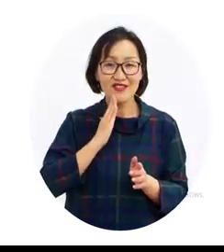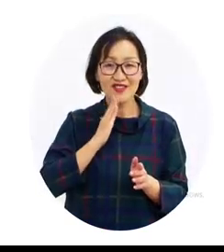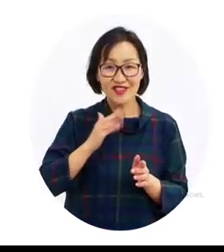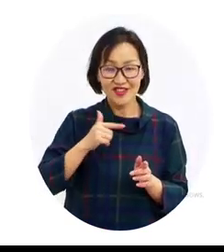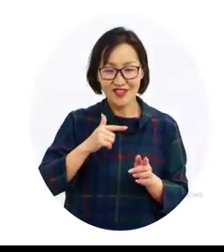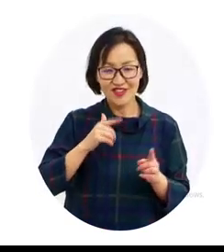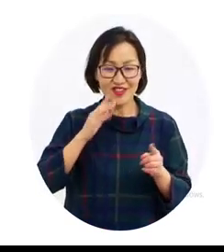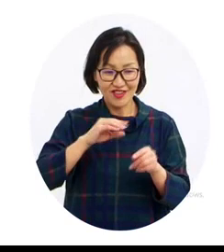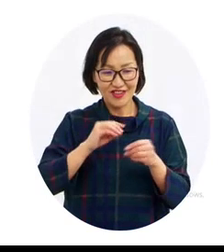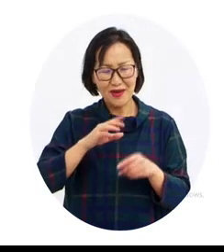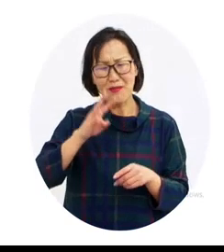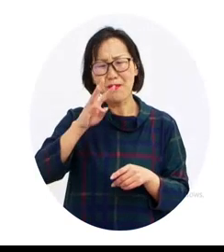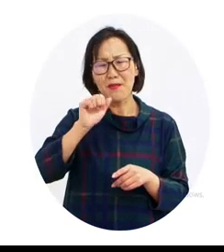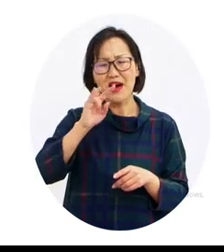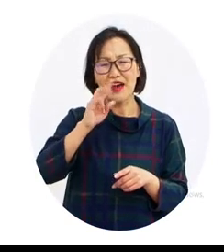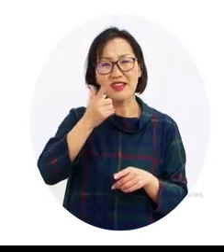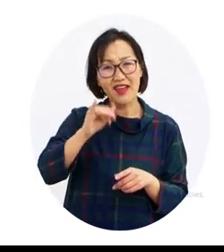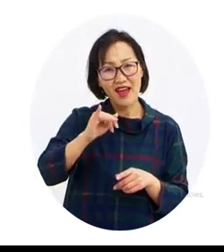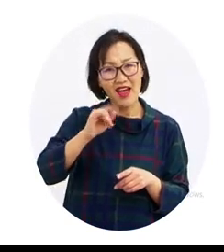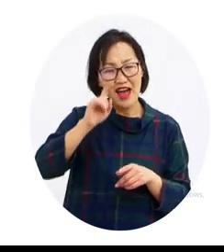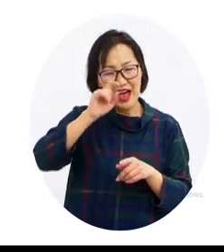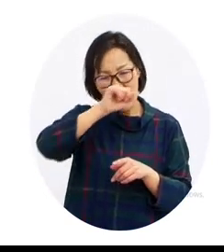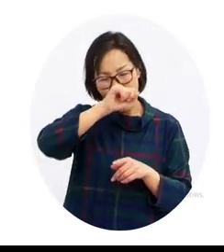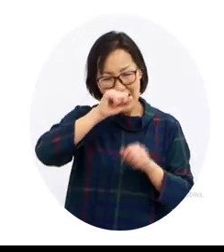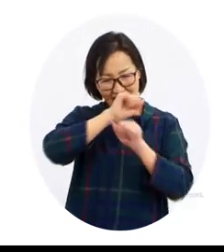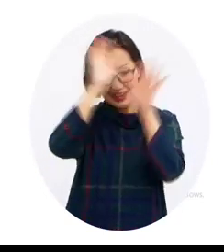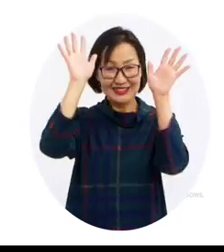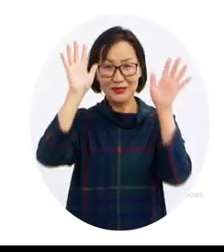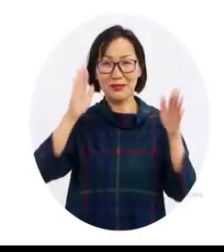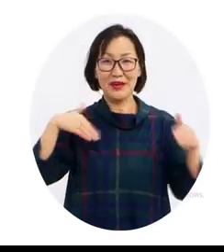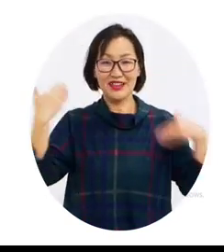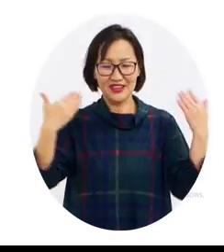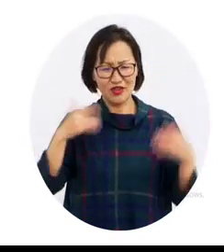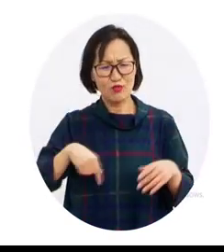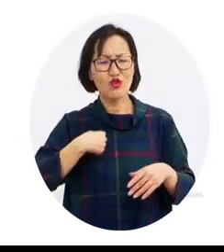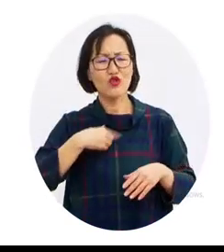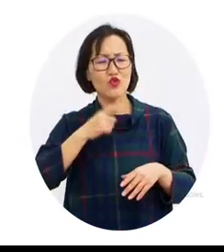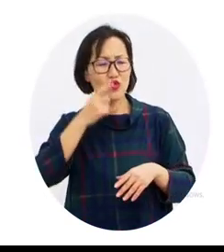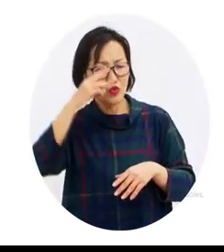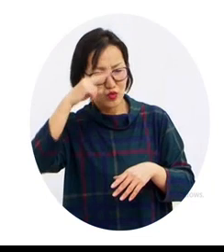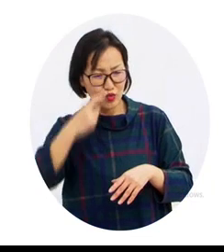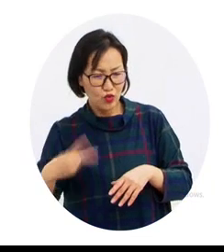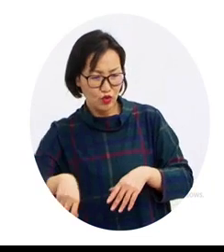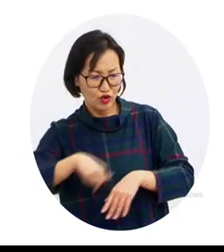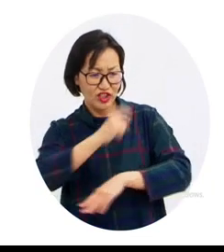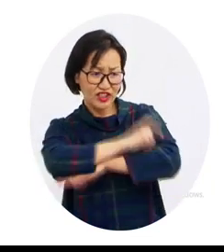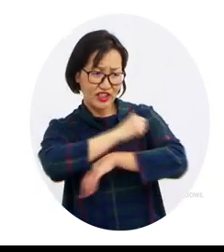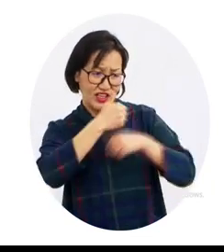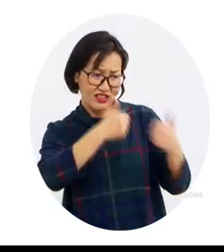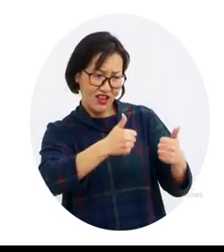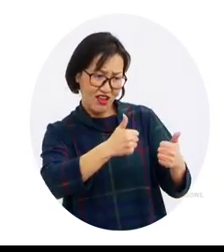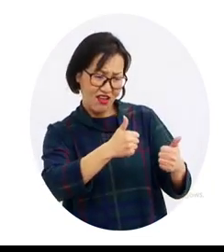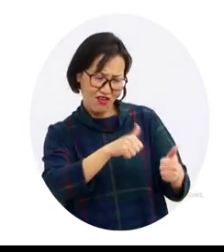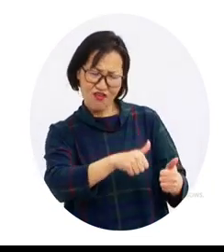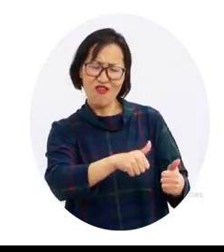ээ. За магна хагартал баярлах. Миний хүү өнөөдөр хичээлдээ сайн байсан учраас ээж